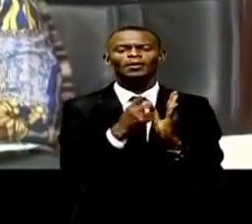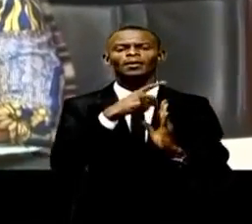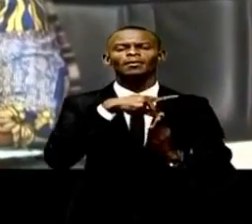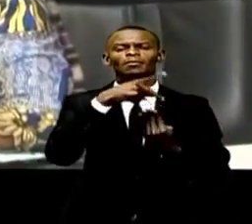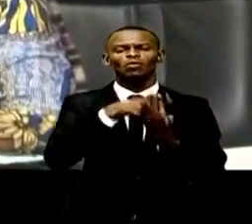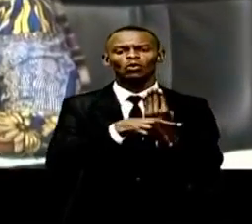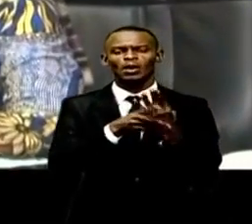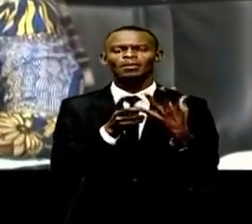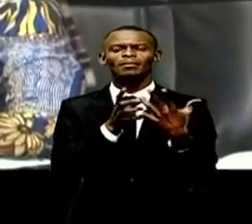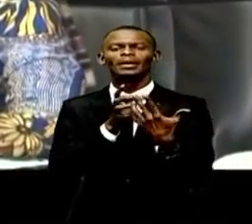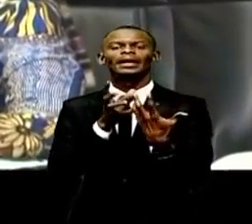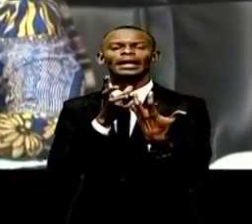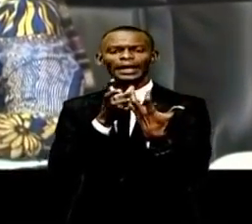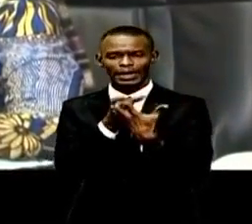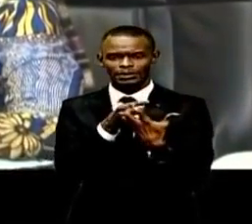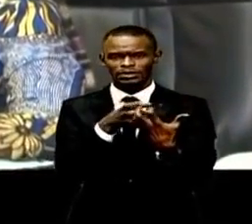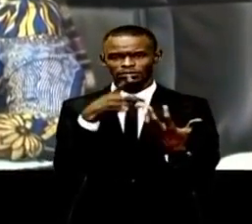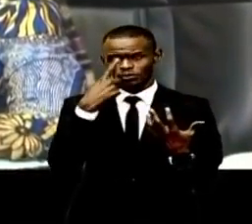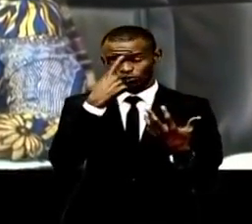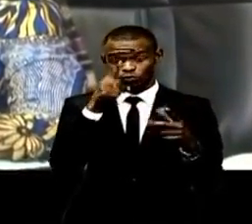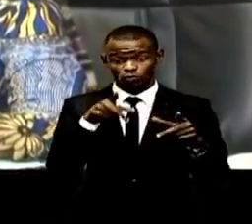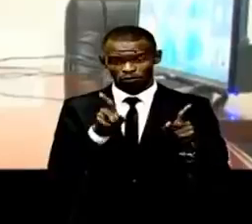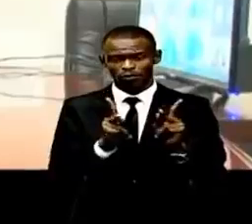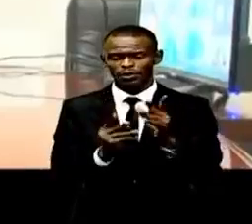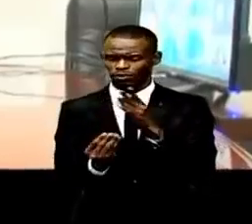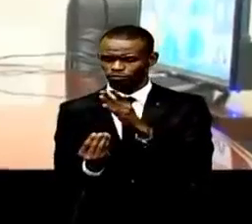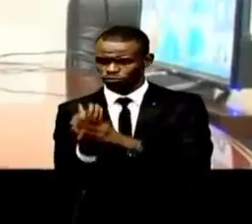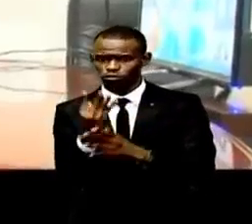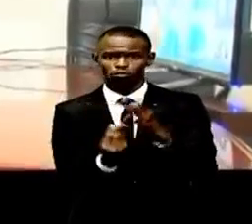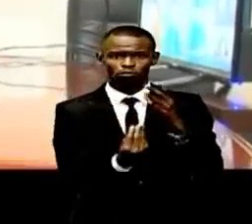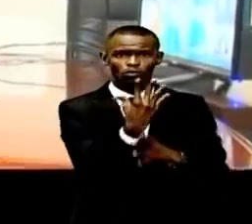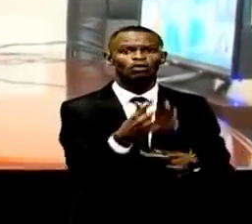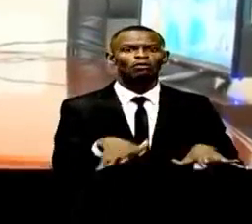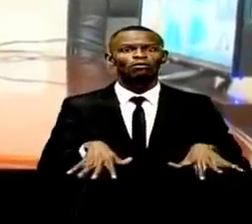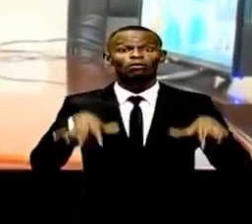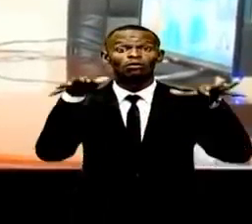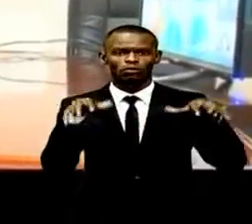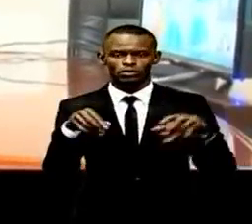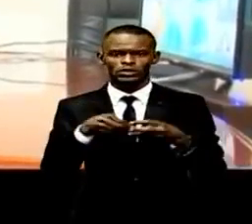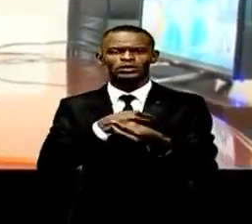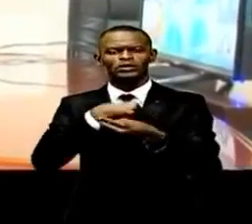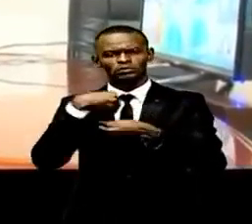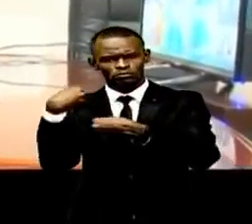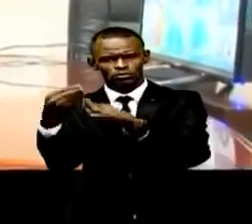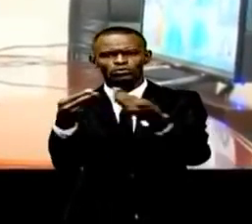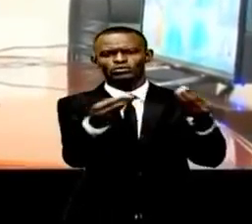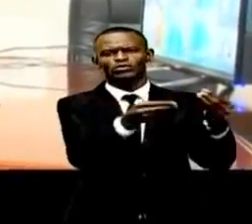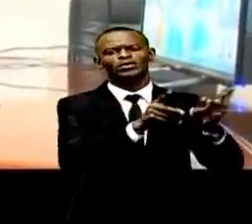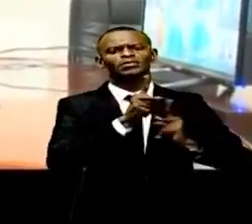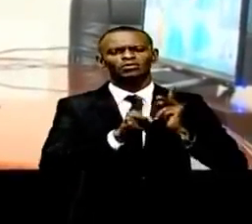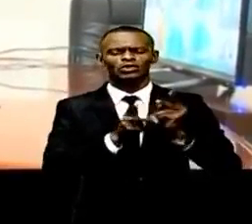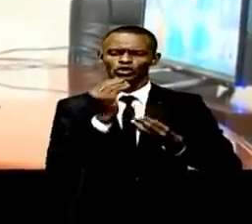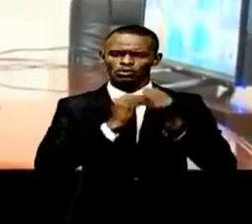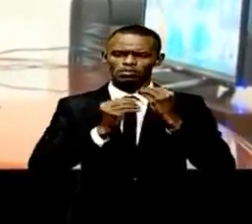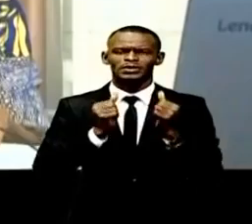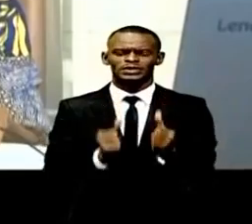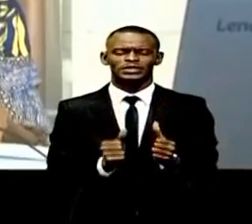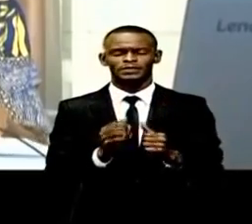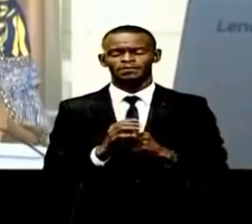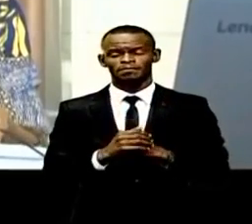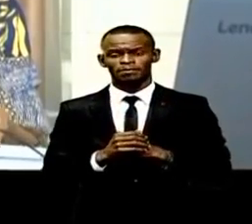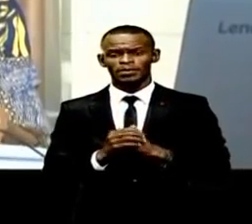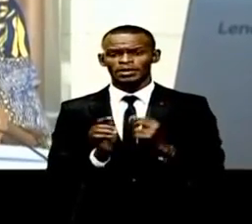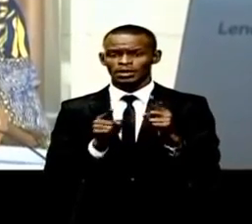basée sur quelques principes d'intervention bien définis. Il a par la suite présenté les deuxièmes dossiers relatifs au